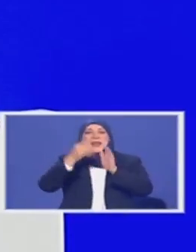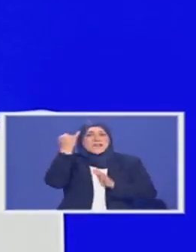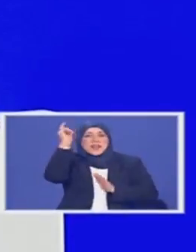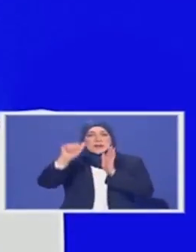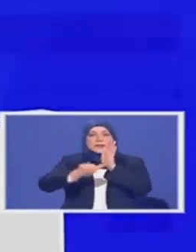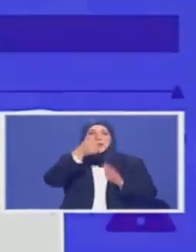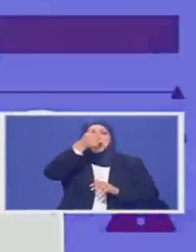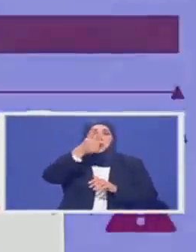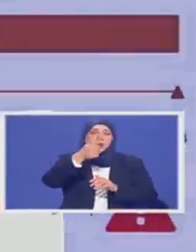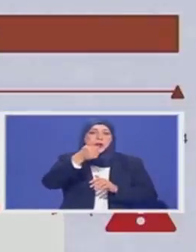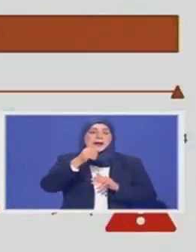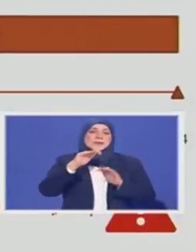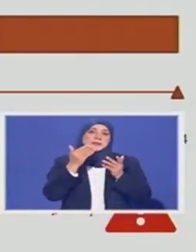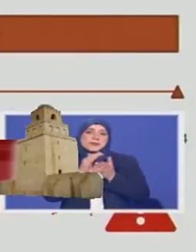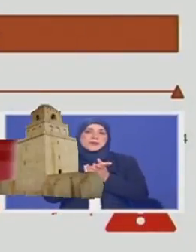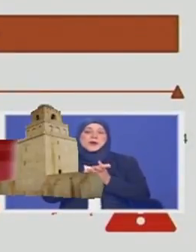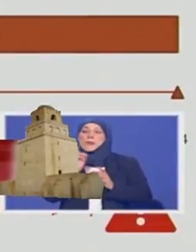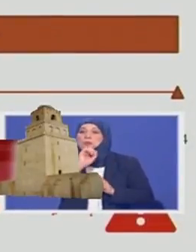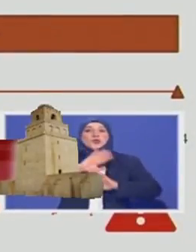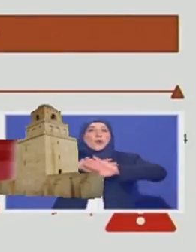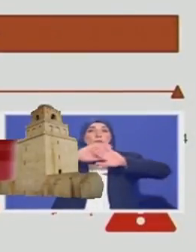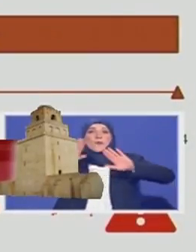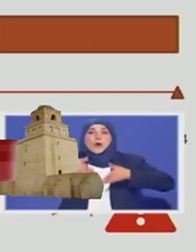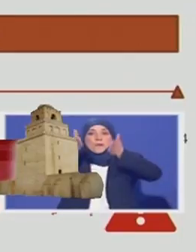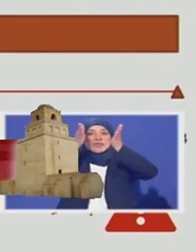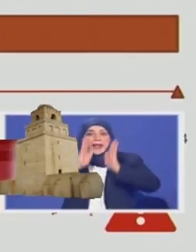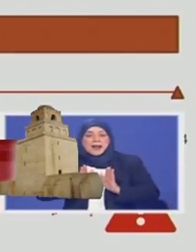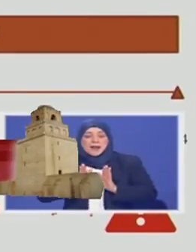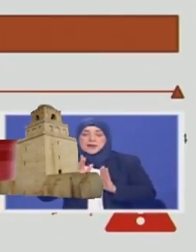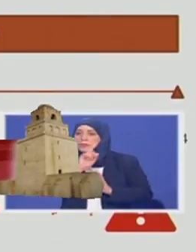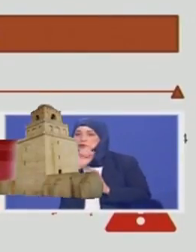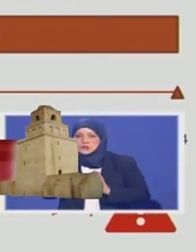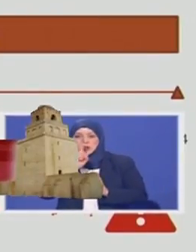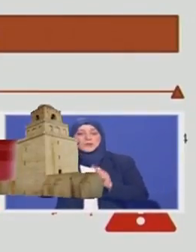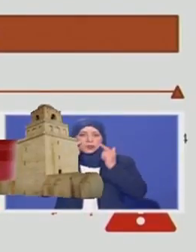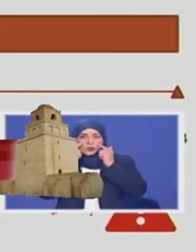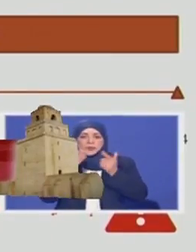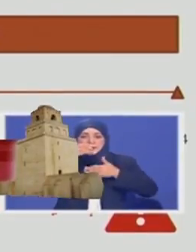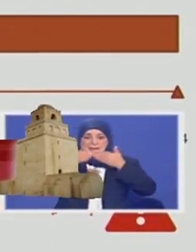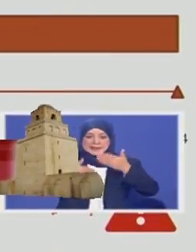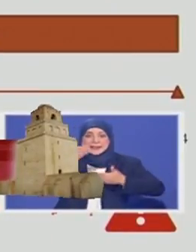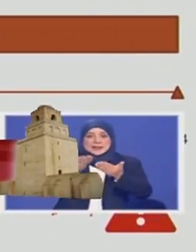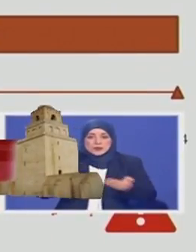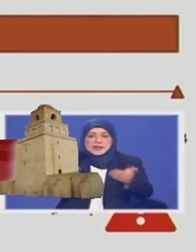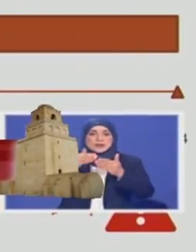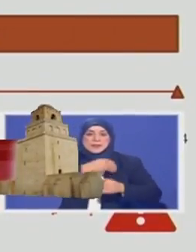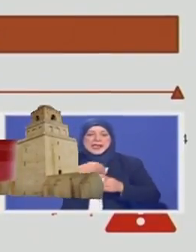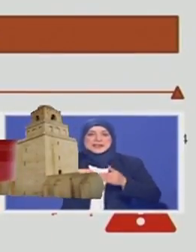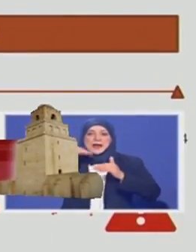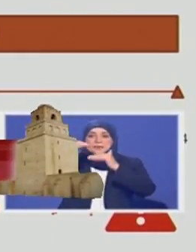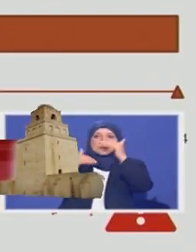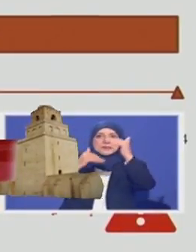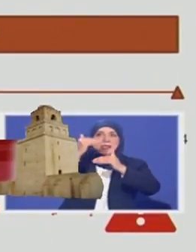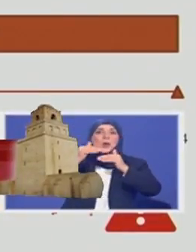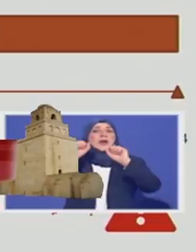هي معناها غير نهائية، هذه ثم تأقلم حسب الوضع الصحي ونجموا في كل وقت الرجوع